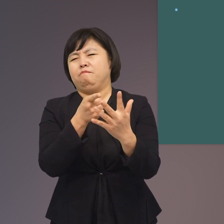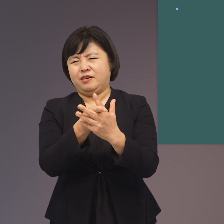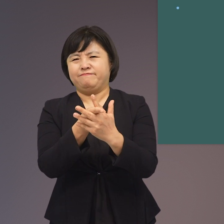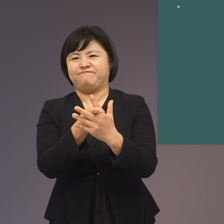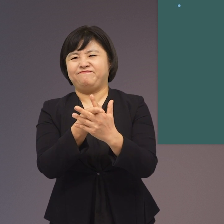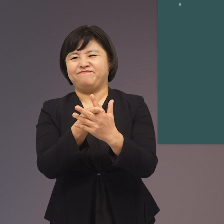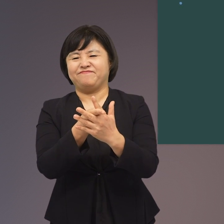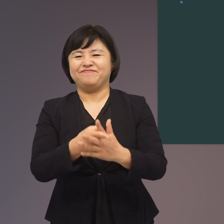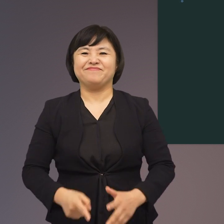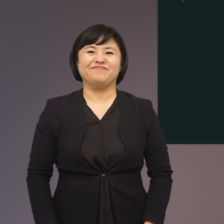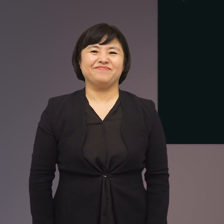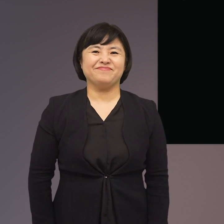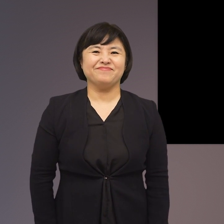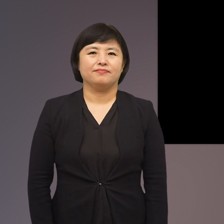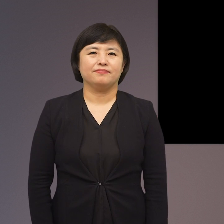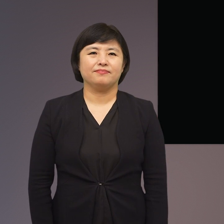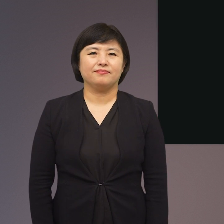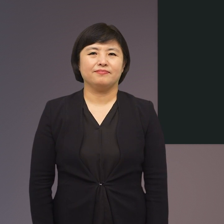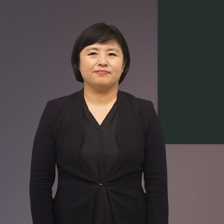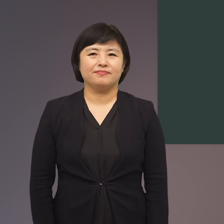자체입니다.